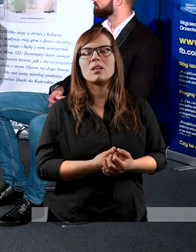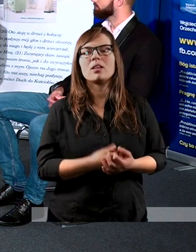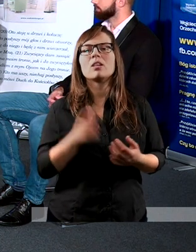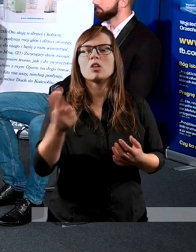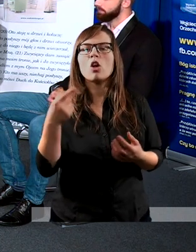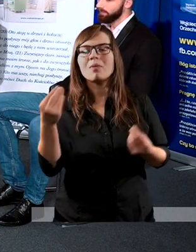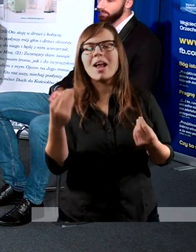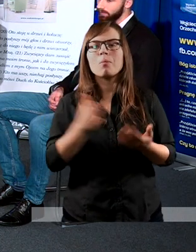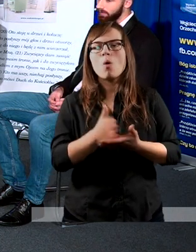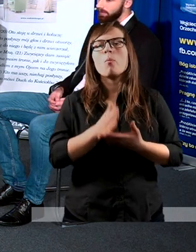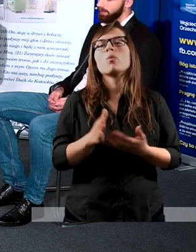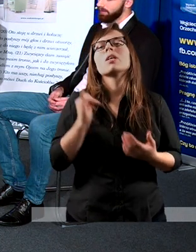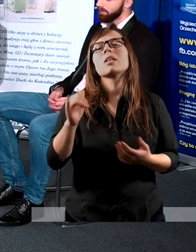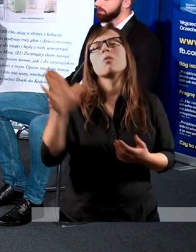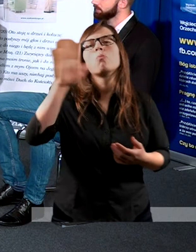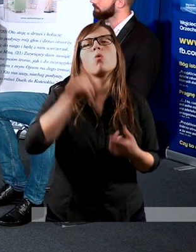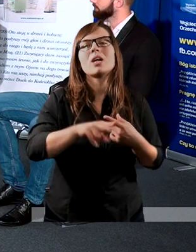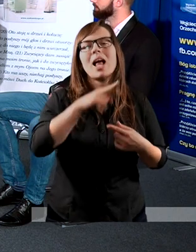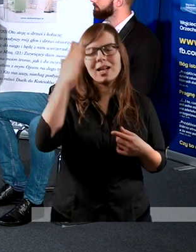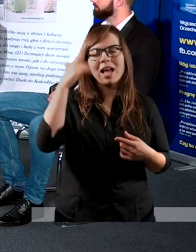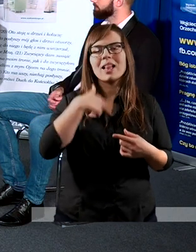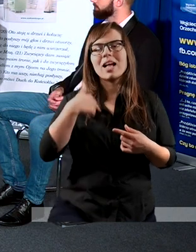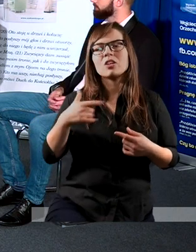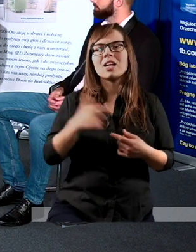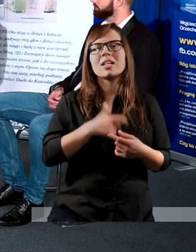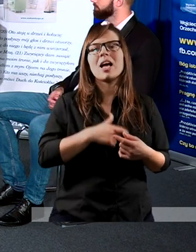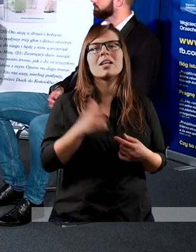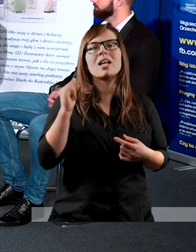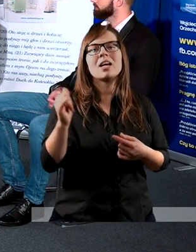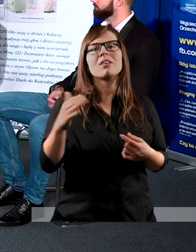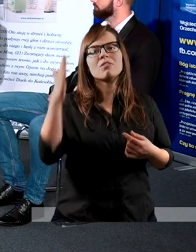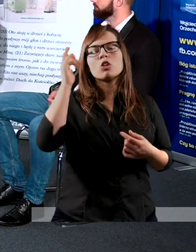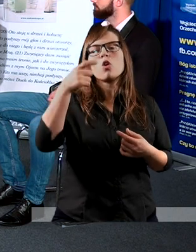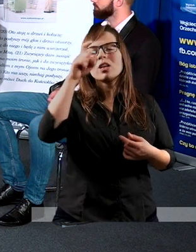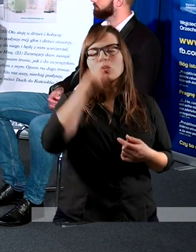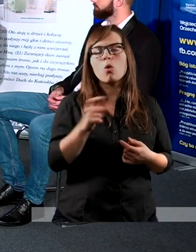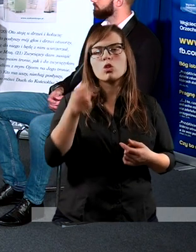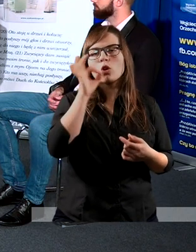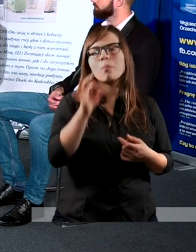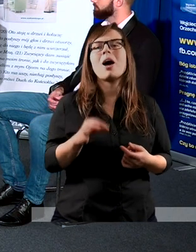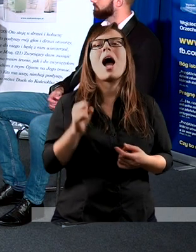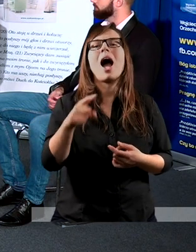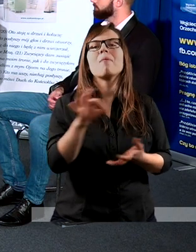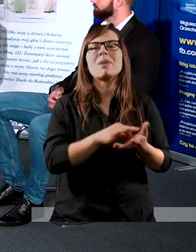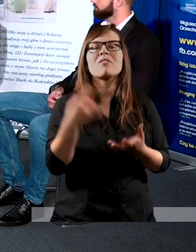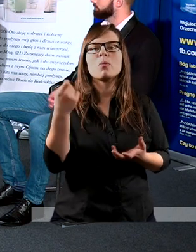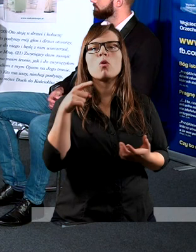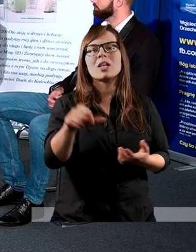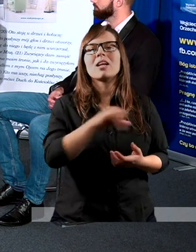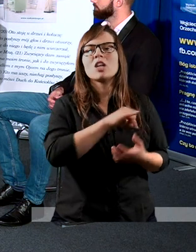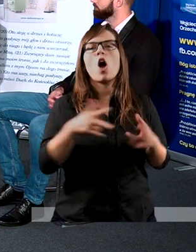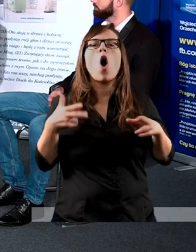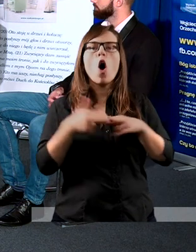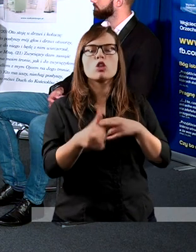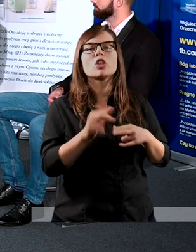skłaniali pokłony. I Bóg zna nasze serca i Bóg wie, w którą stronę idzie zło i grzech. I w pewnych momentach ten grzech